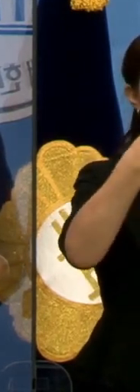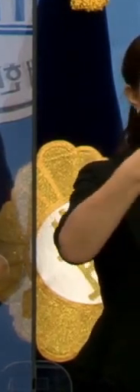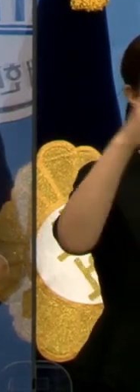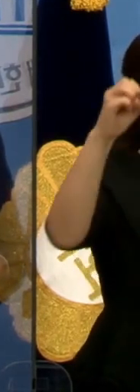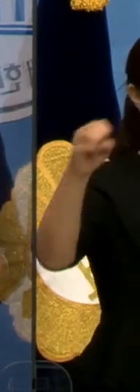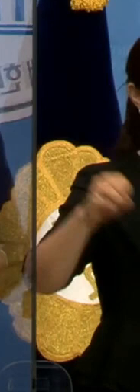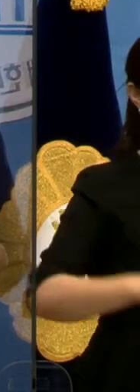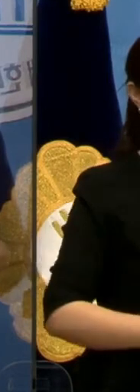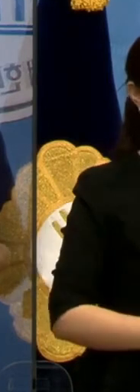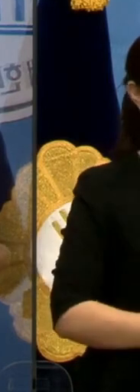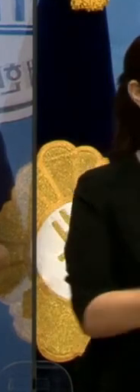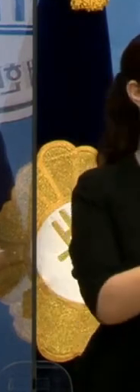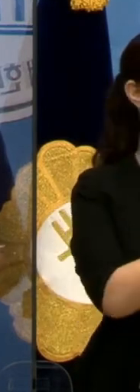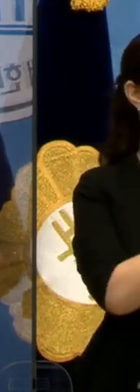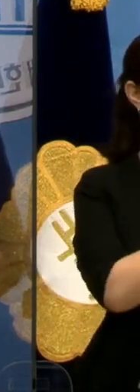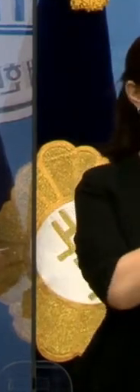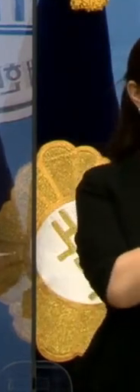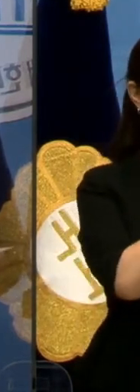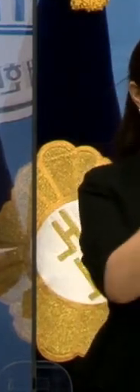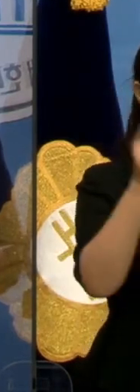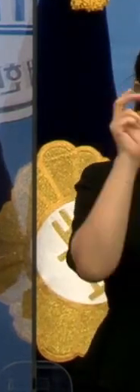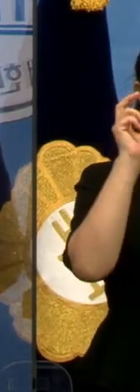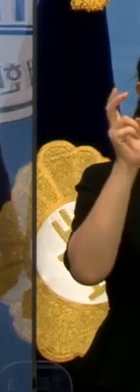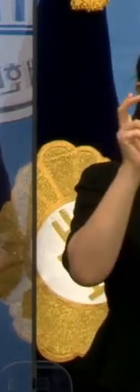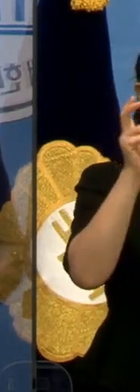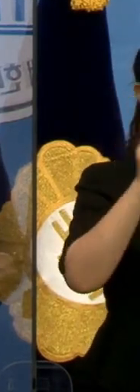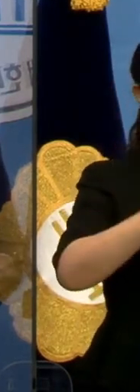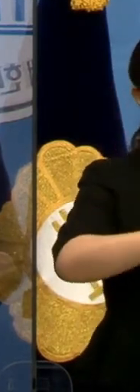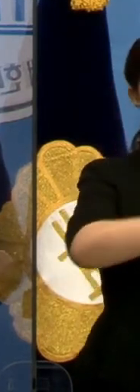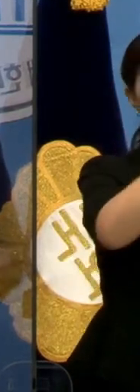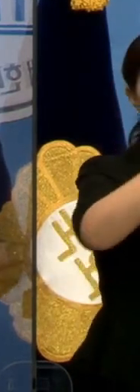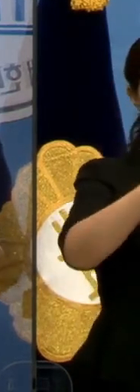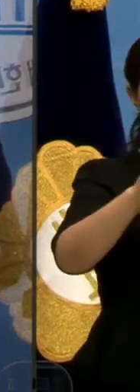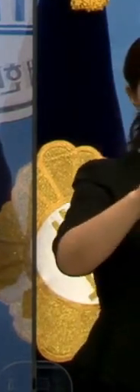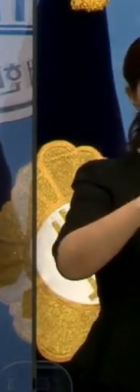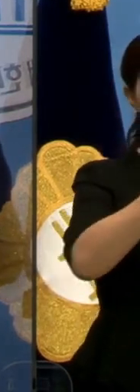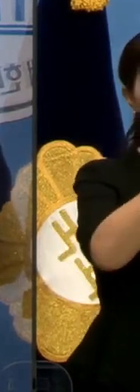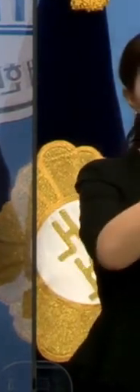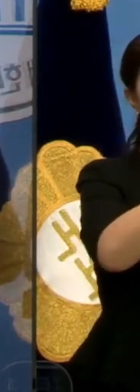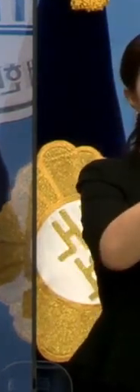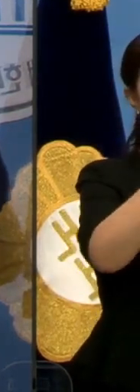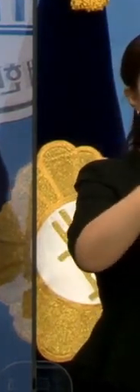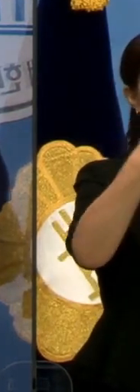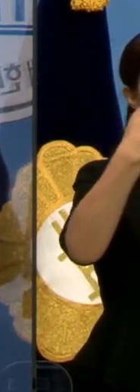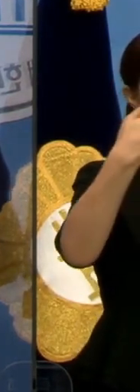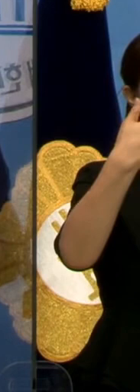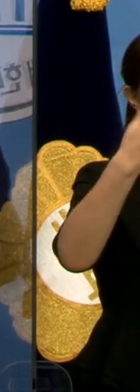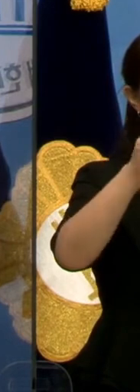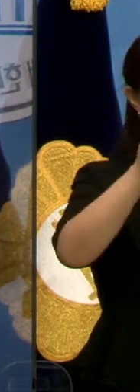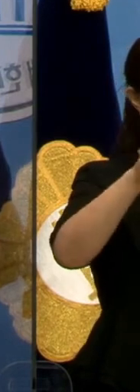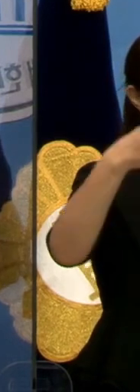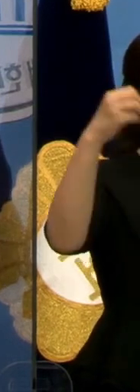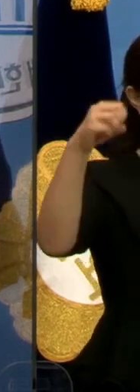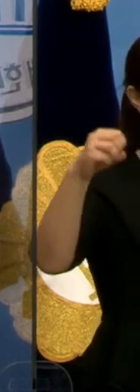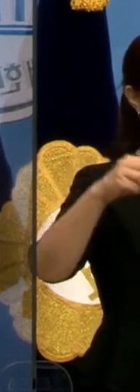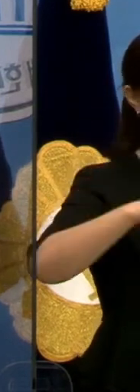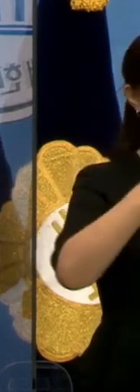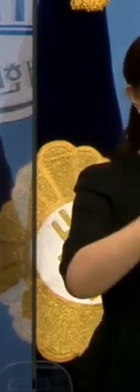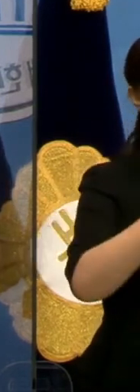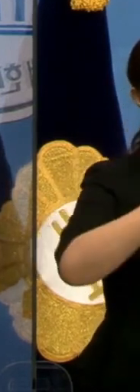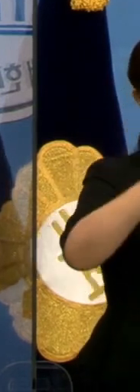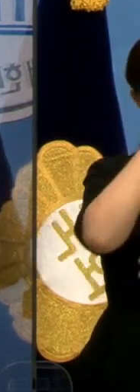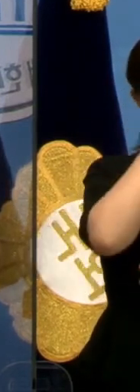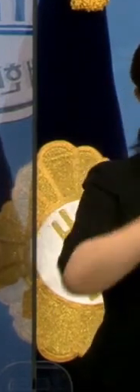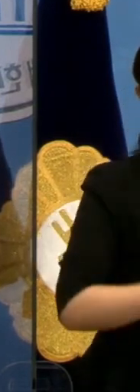상위 10%는 전체의 92.4%, 가액 기준 90.1%입니다. 상위